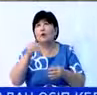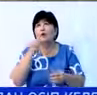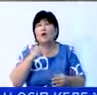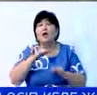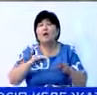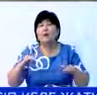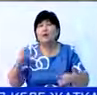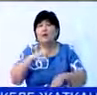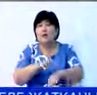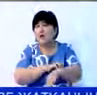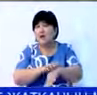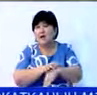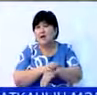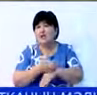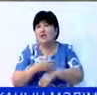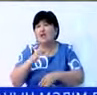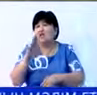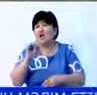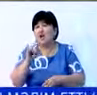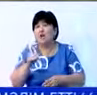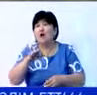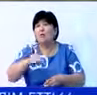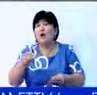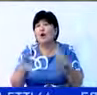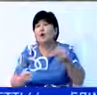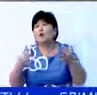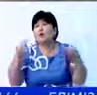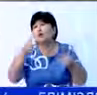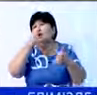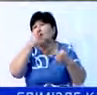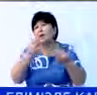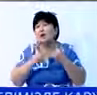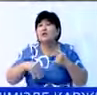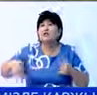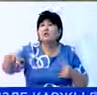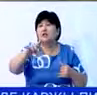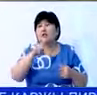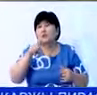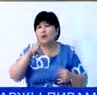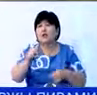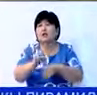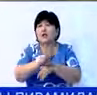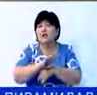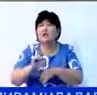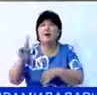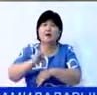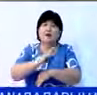Балдарымыздың үстін бәрі аллергичный жара болады. Балдарымыз ойнай алмайды емен еркін. Жердің бәрі құрт, кірпі, бақа,